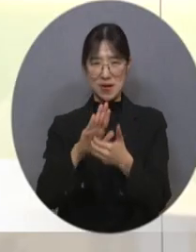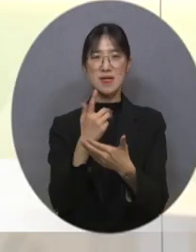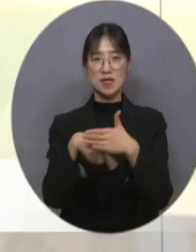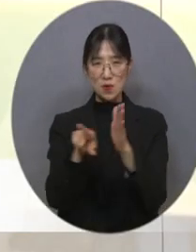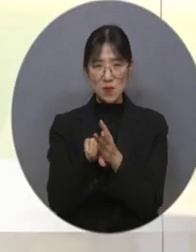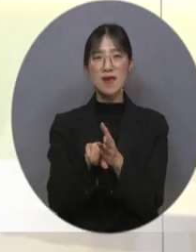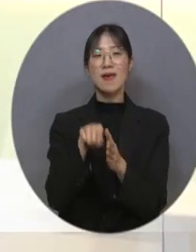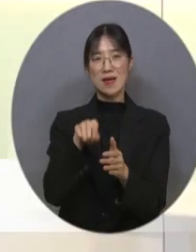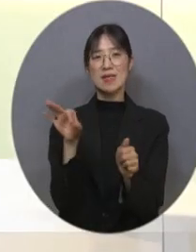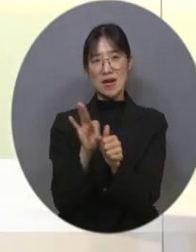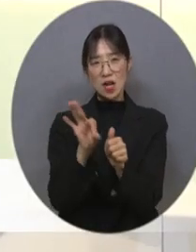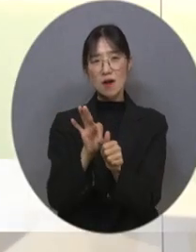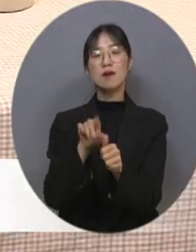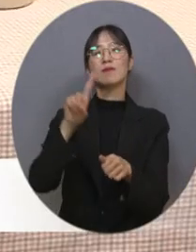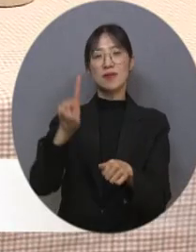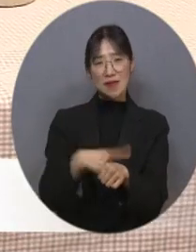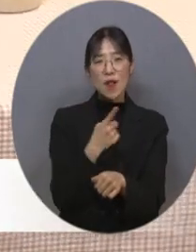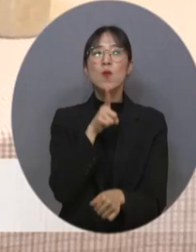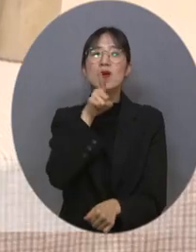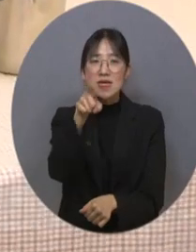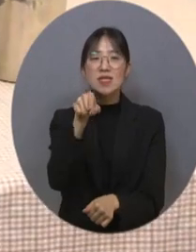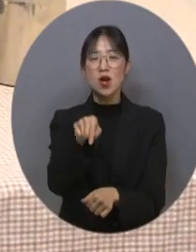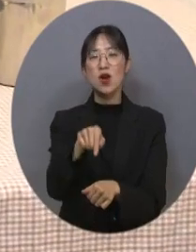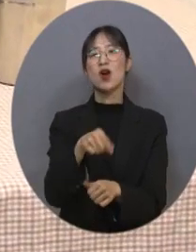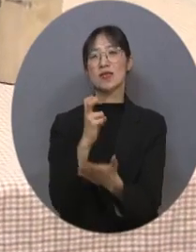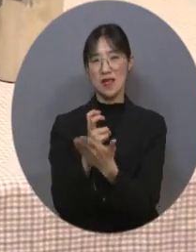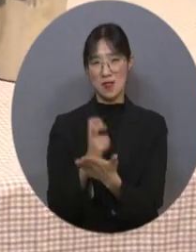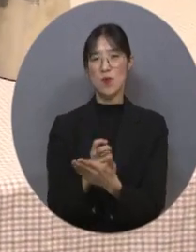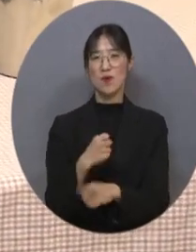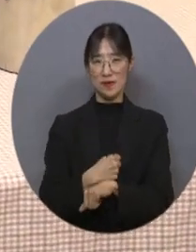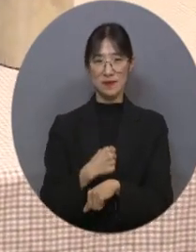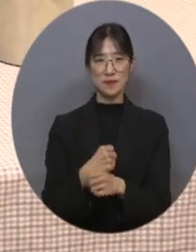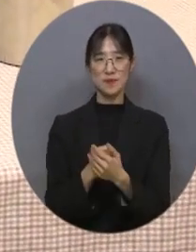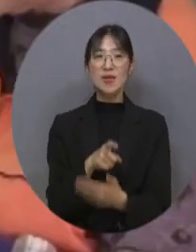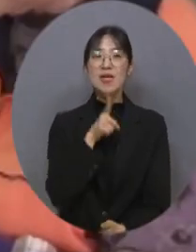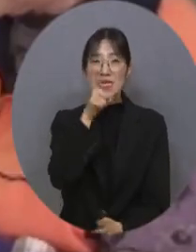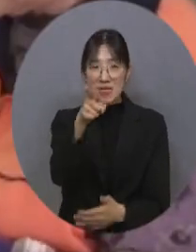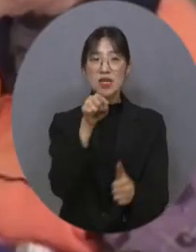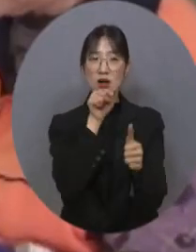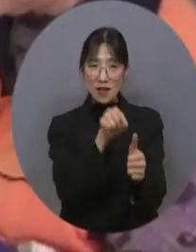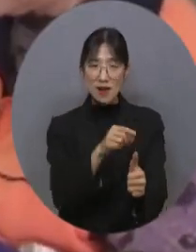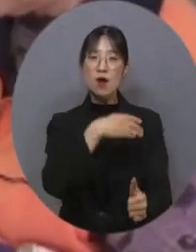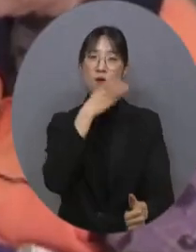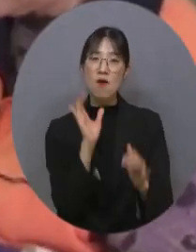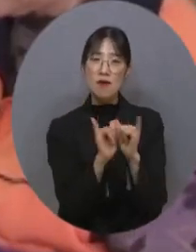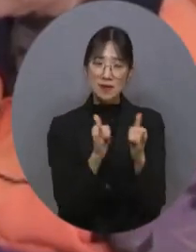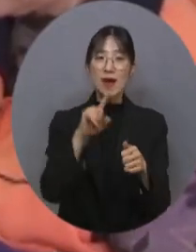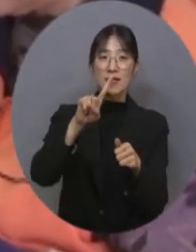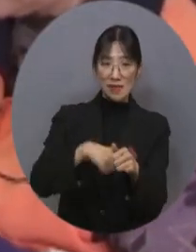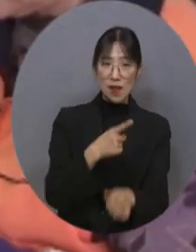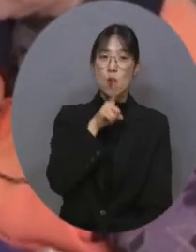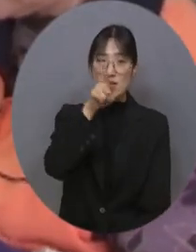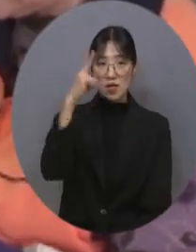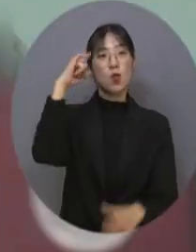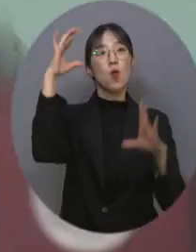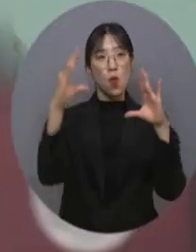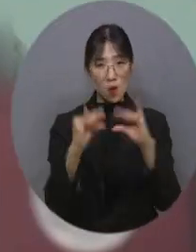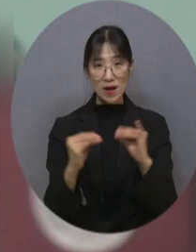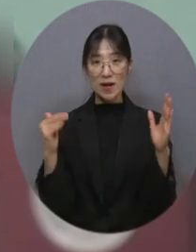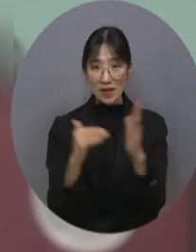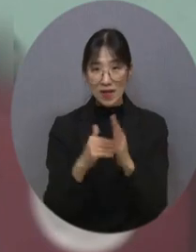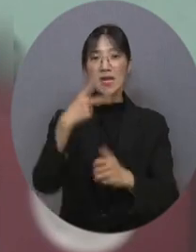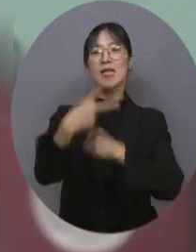글로 자녀장려금 자동 신청 제도를 시행합니다 장력은 신청대상인 고령자 등이 자동 신청에 동의한